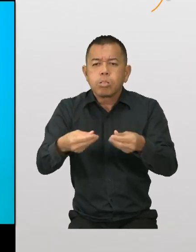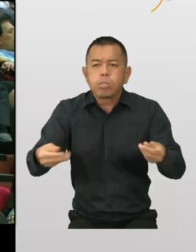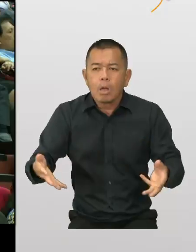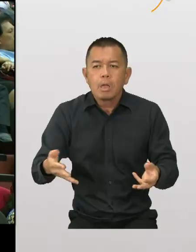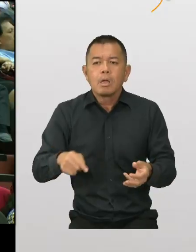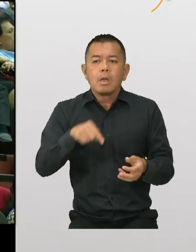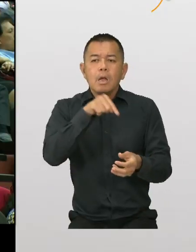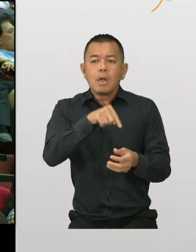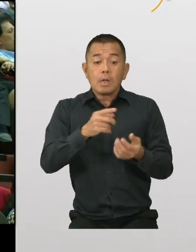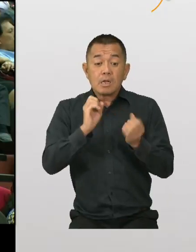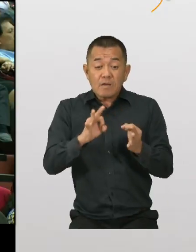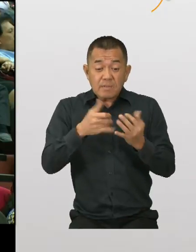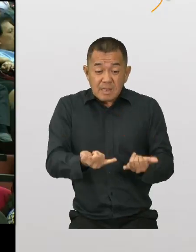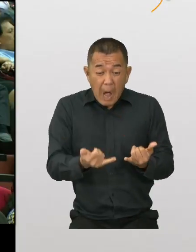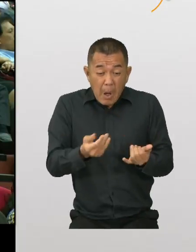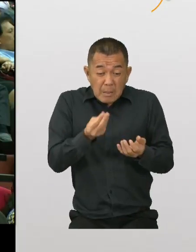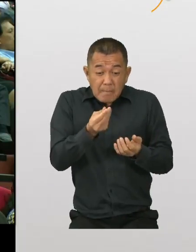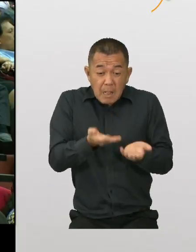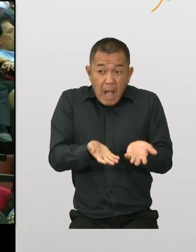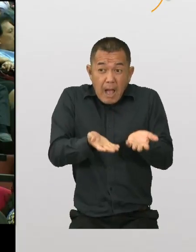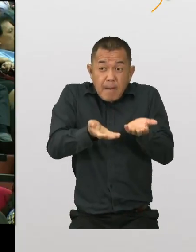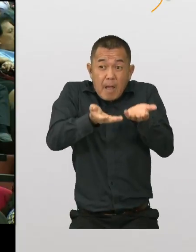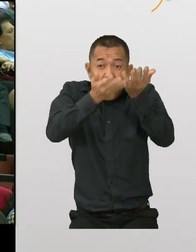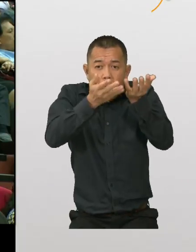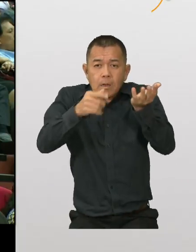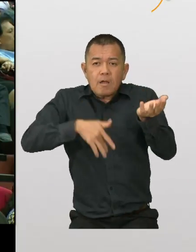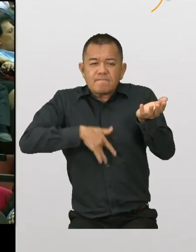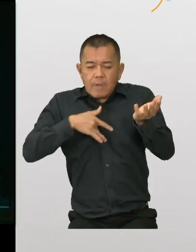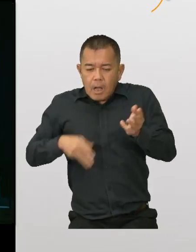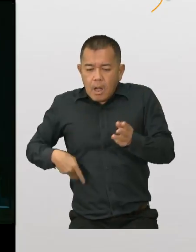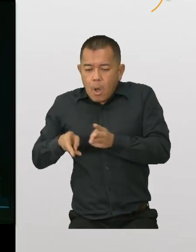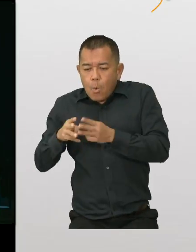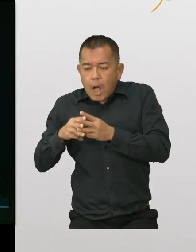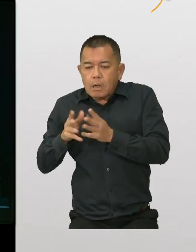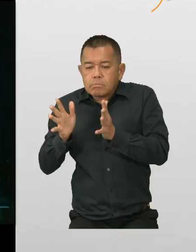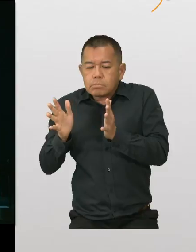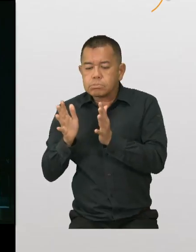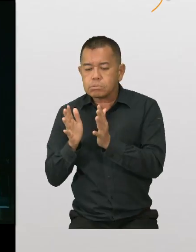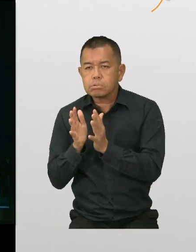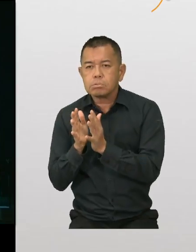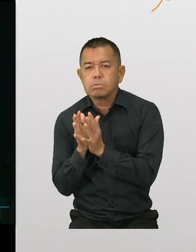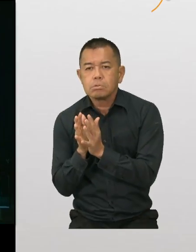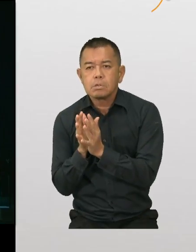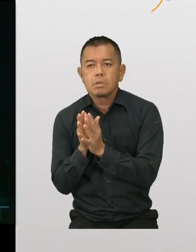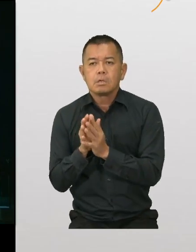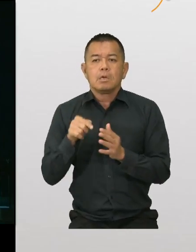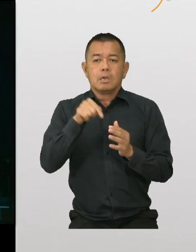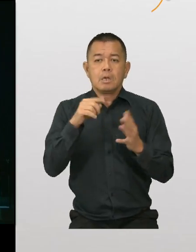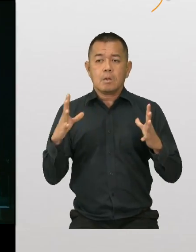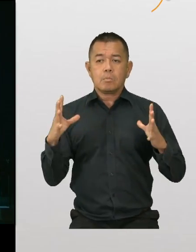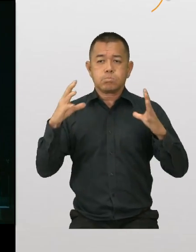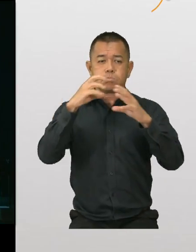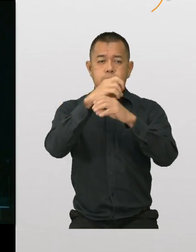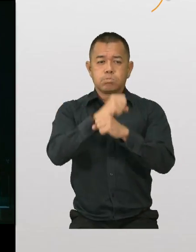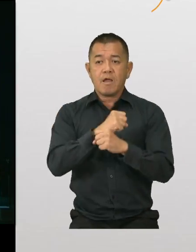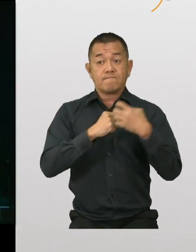they feel as if their wallets have shrunk. 总的来说， In summary, 国人的生活费压力 there are 就是 4 key 这四个方面 reasons why people feel the